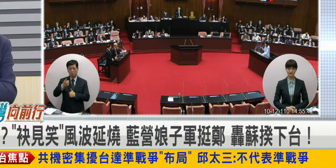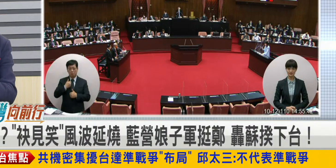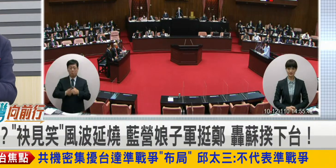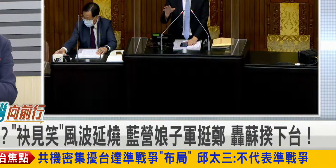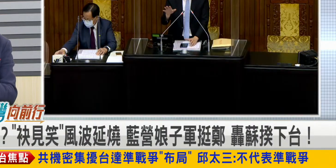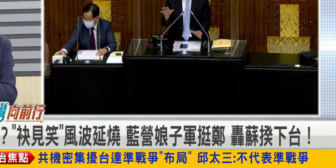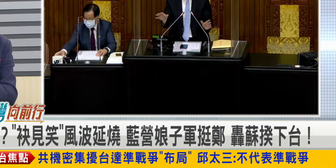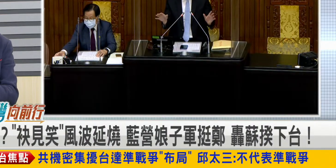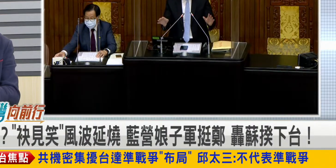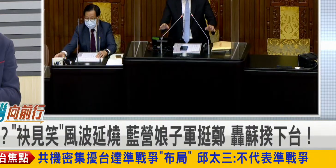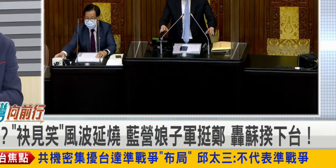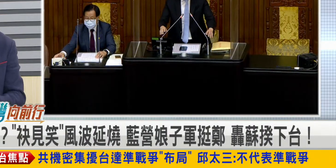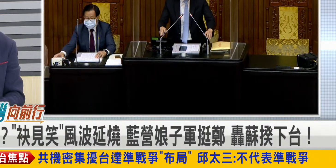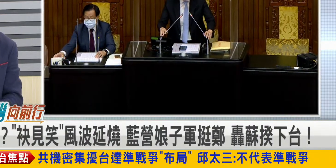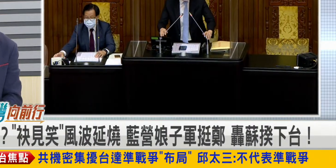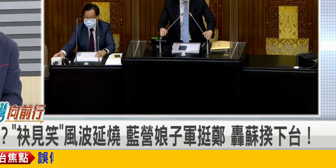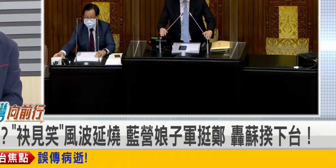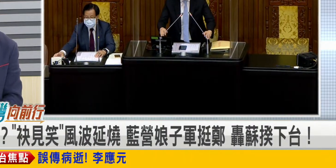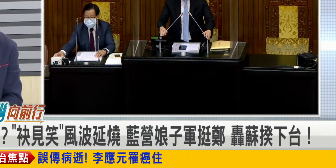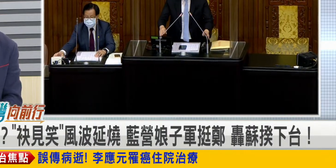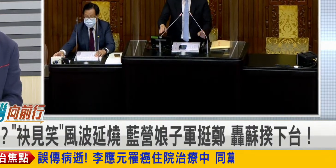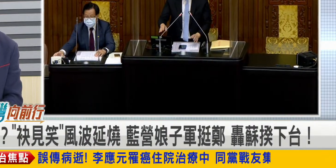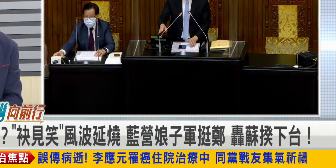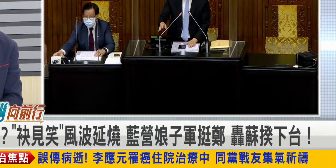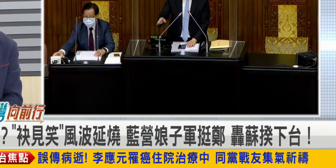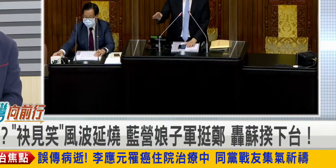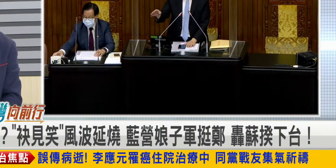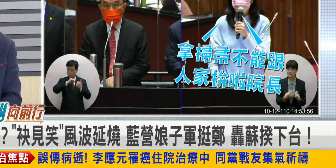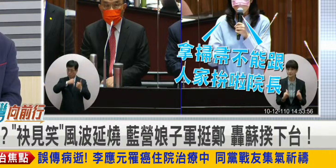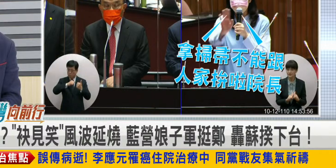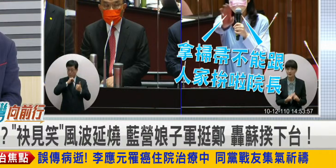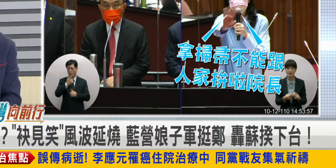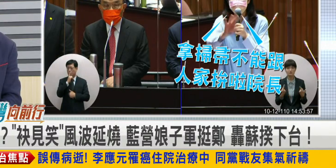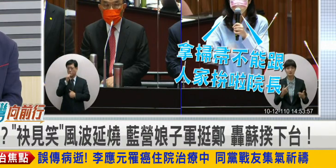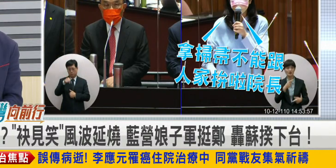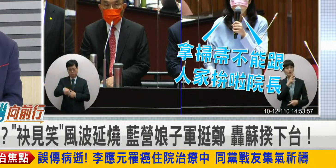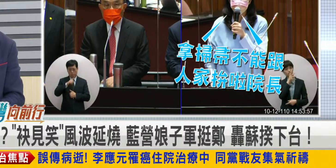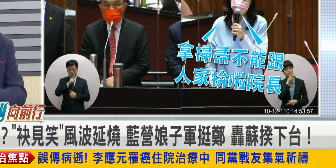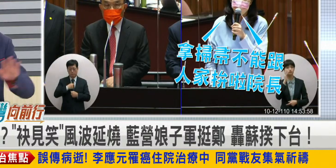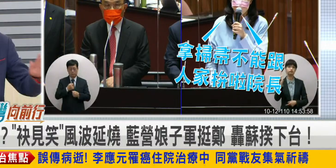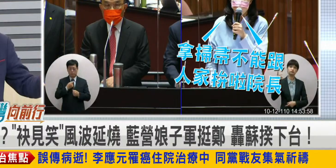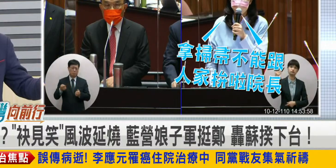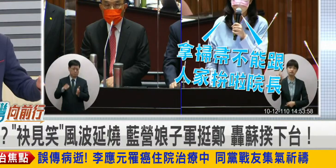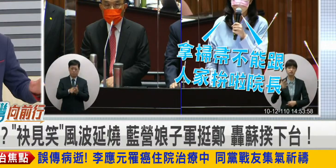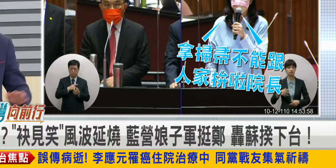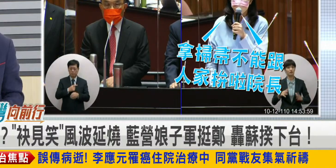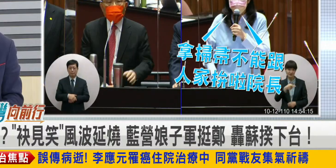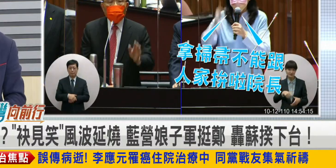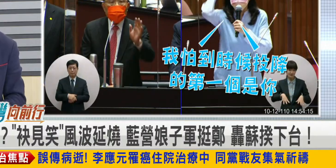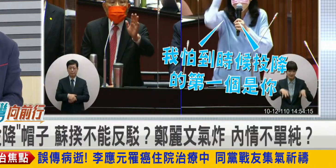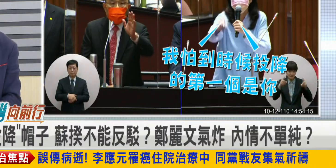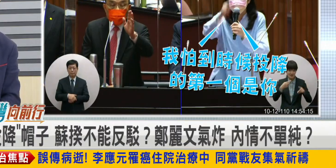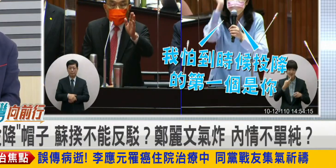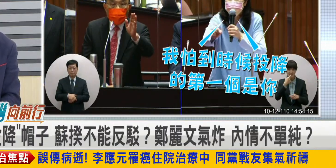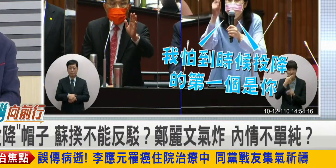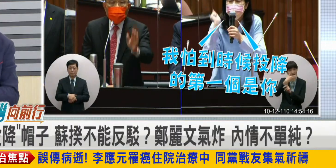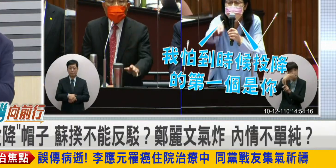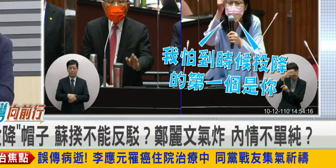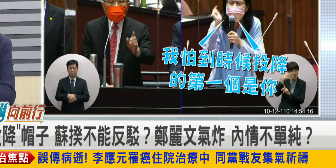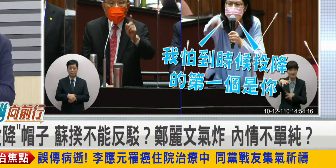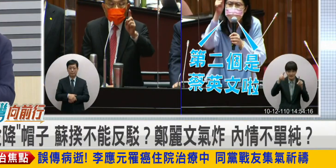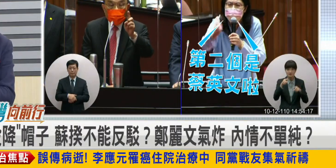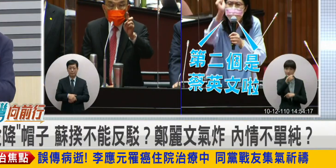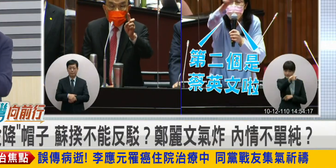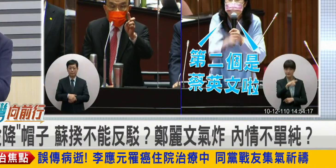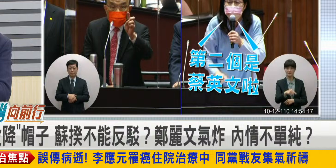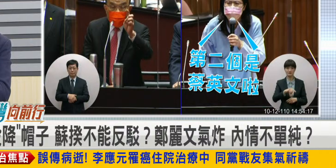我们必须要讲得很清楚。欸、台语美丽就在这里，立跟令起差就多、哦啊、你看国民党就故